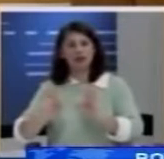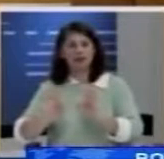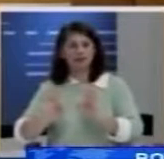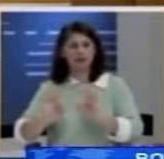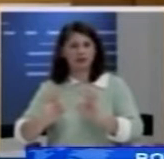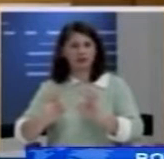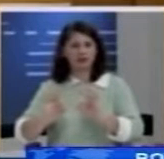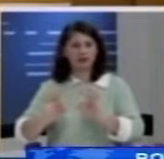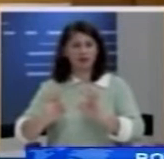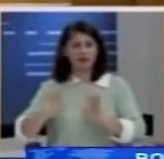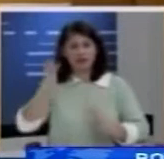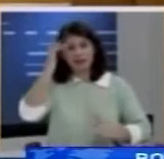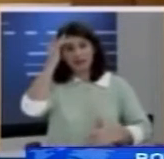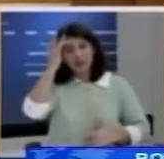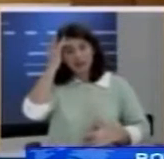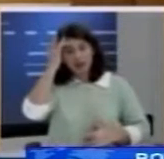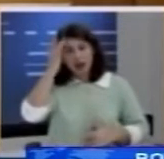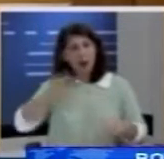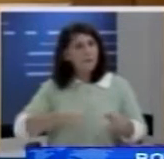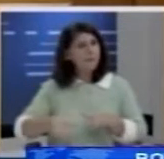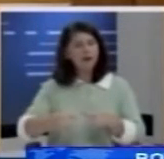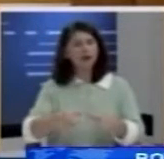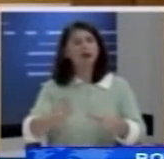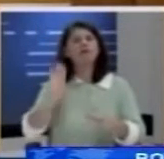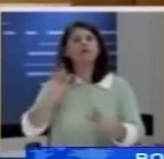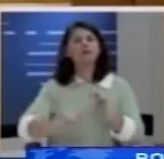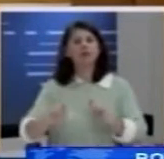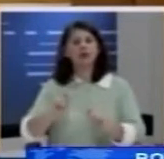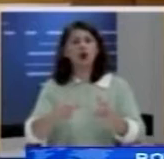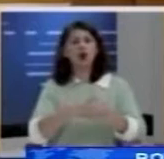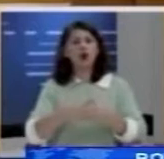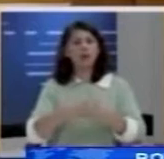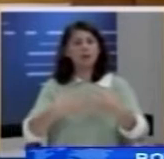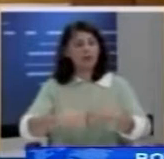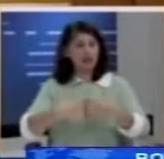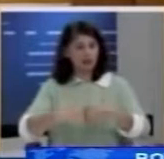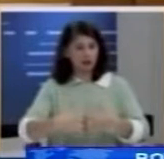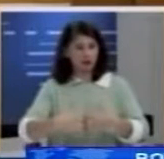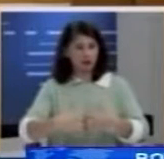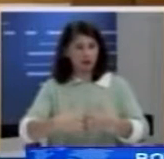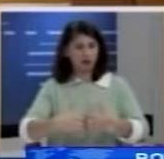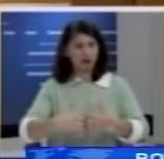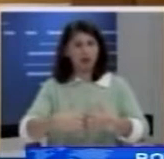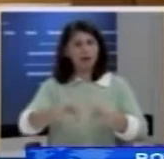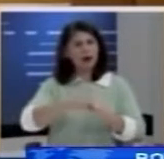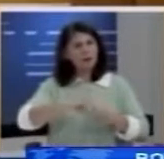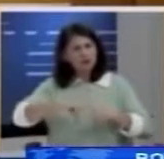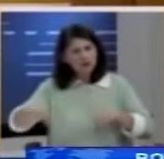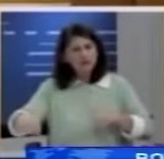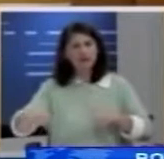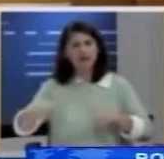επιλογές. Συνειδητά το ποτάμι δεν έστησε κομματικούς μηχανισμούς με